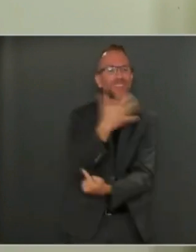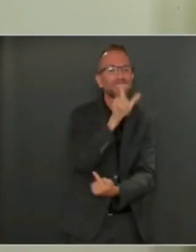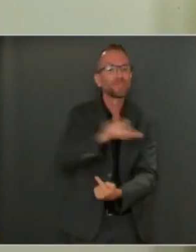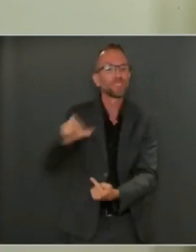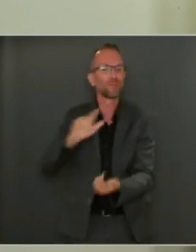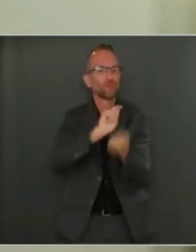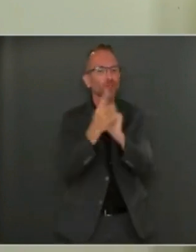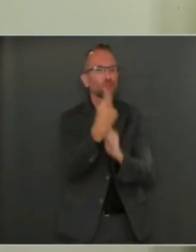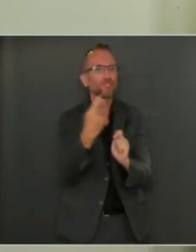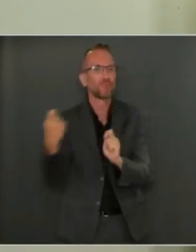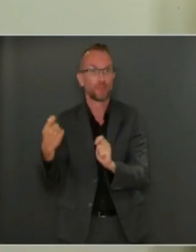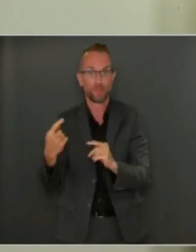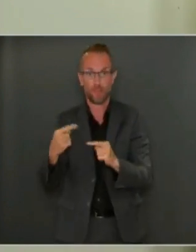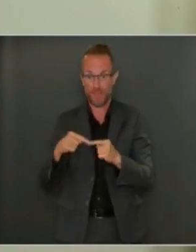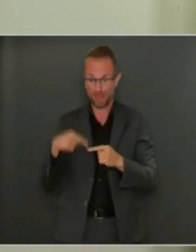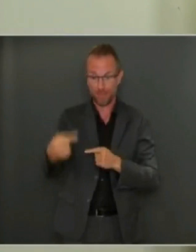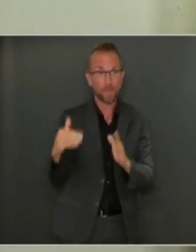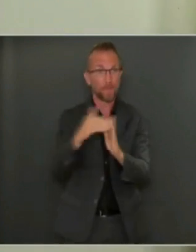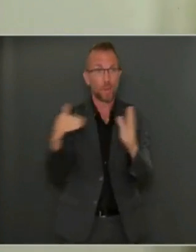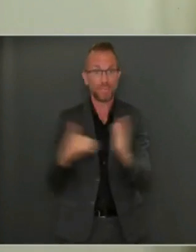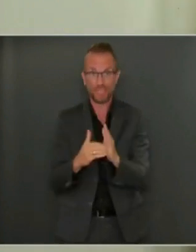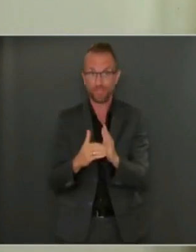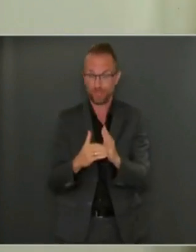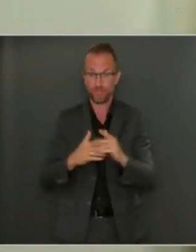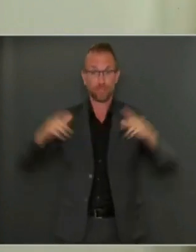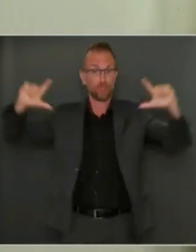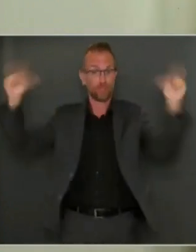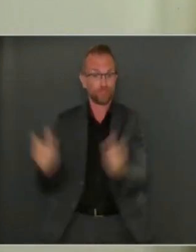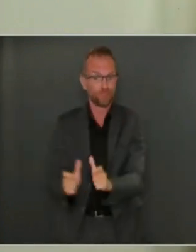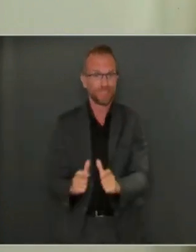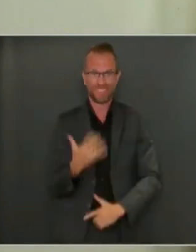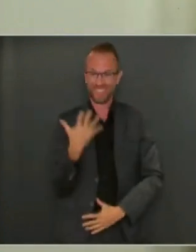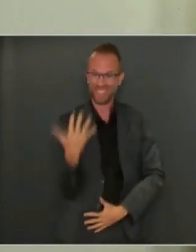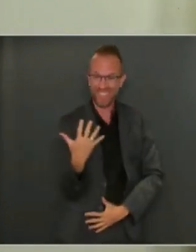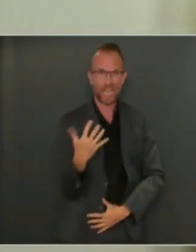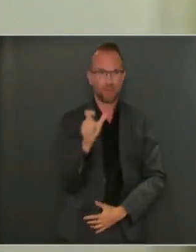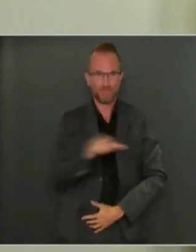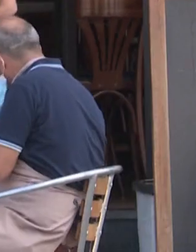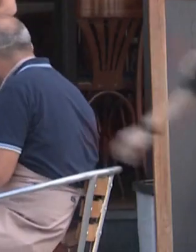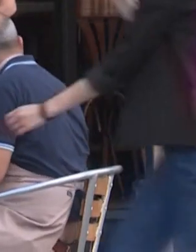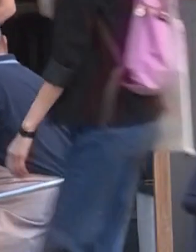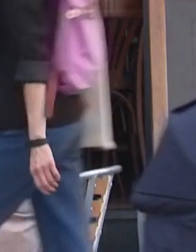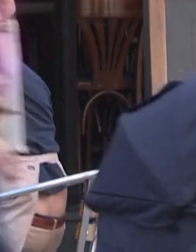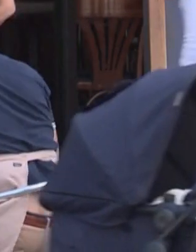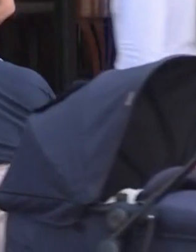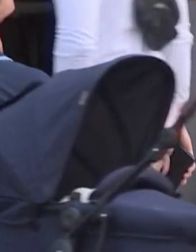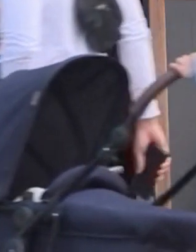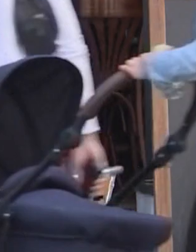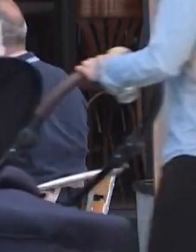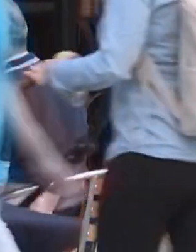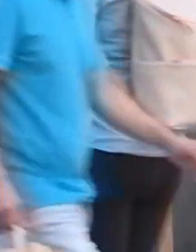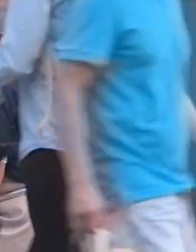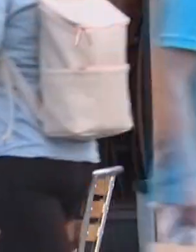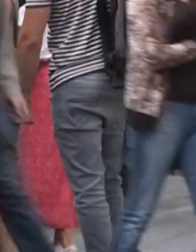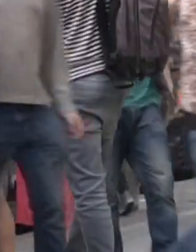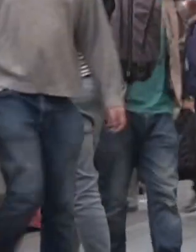beschränkt. Toujours les mêmes pour les 4 prochaines semaines et ce pour un foyer tout entier. Die Größe